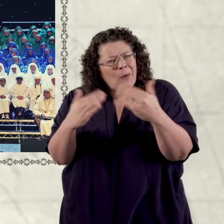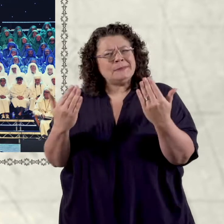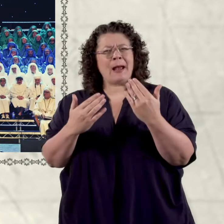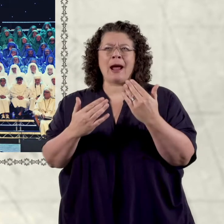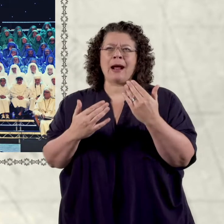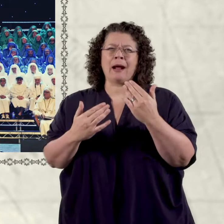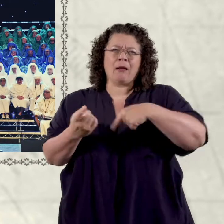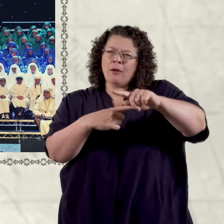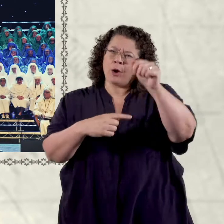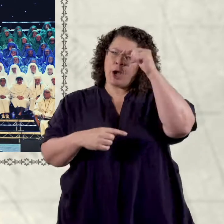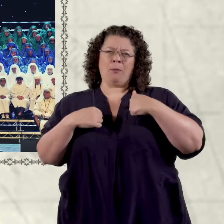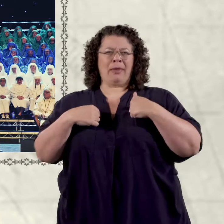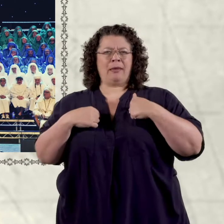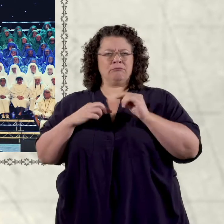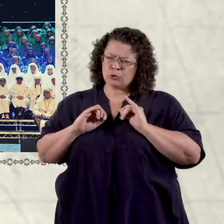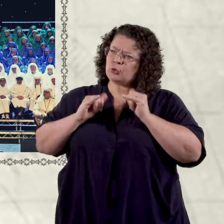Eisteddfod Cenedlaethol.